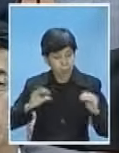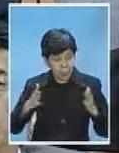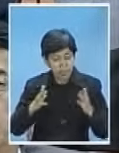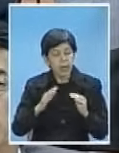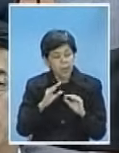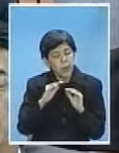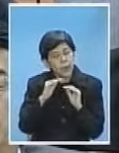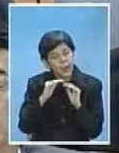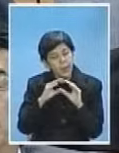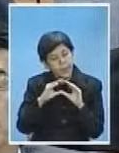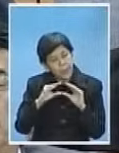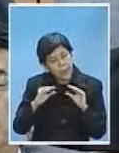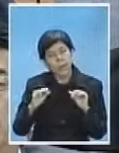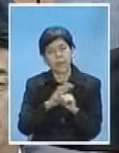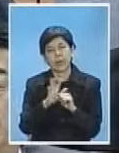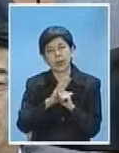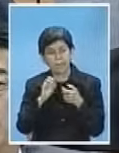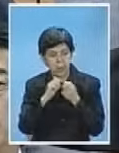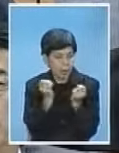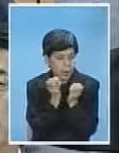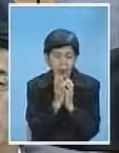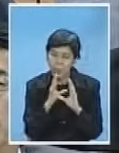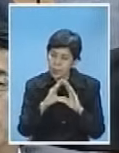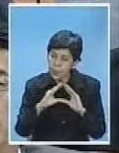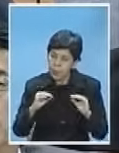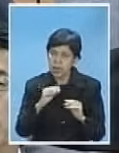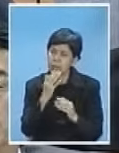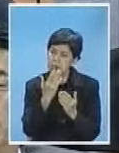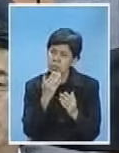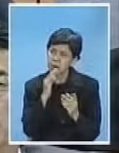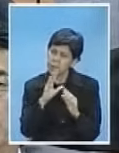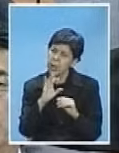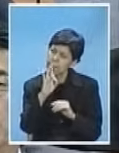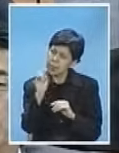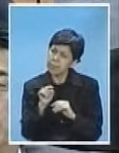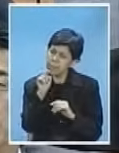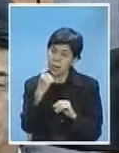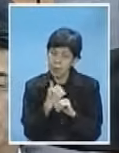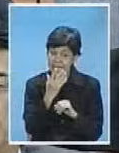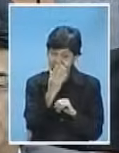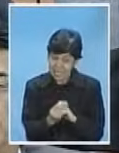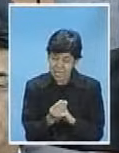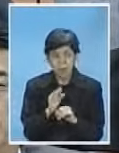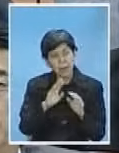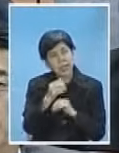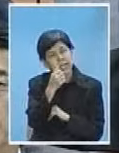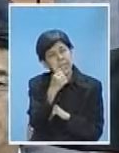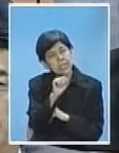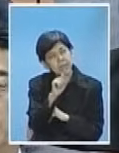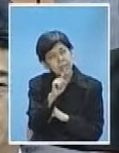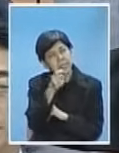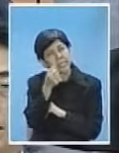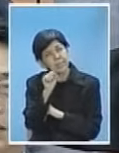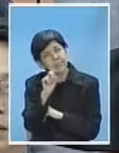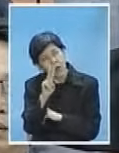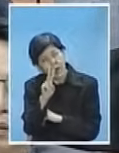สิ้นแต่ว่าเหตุร้ายก็ลดลงไปจากปีละประมาณ80กว่าครั้งก็เหลือปีละประมาณสัก 11 12